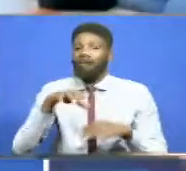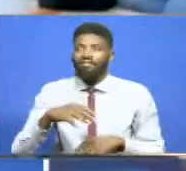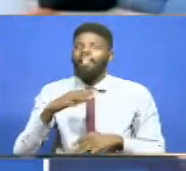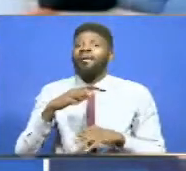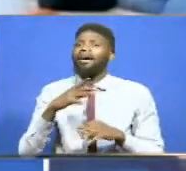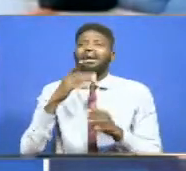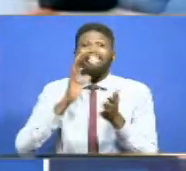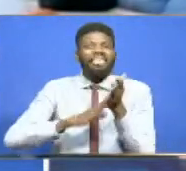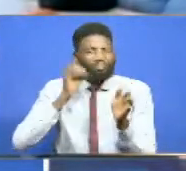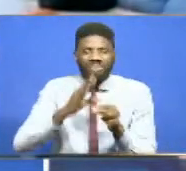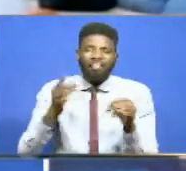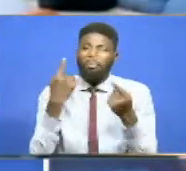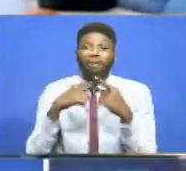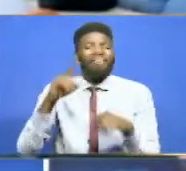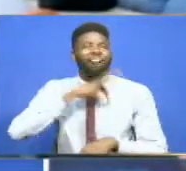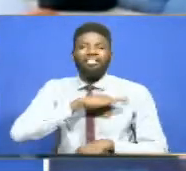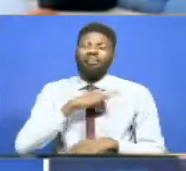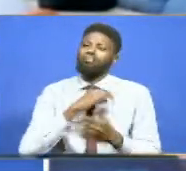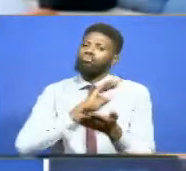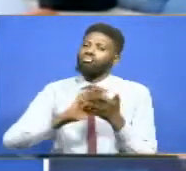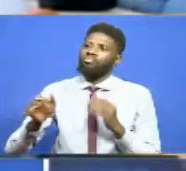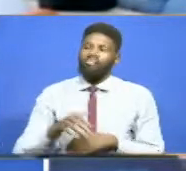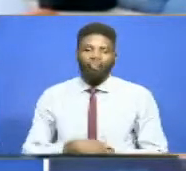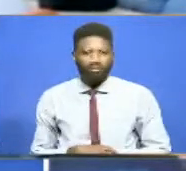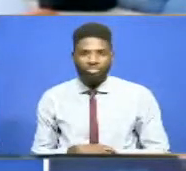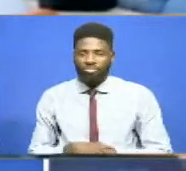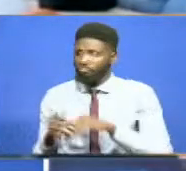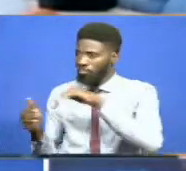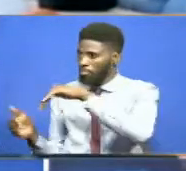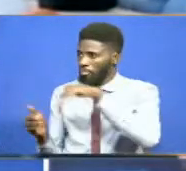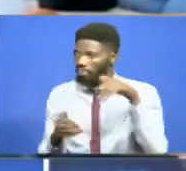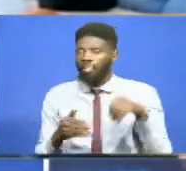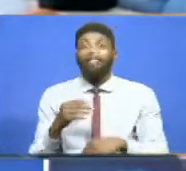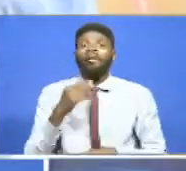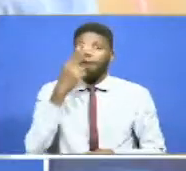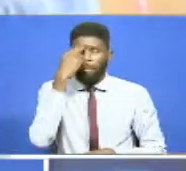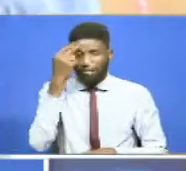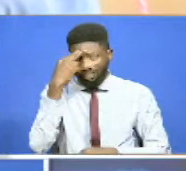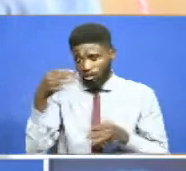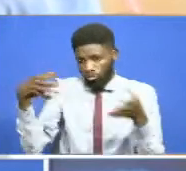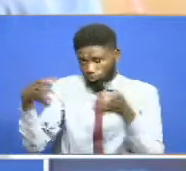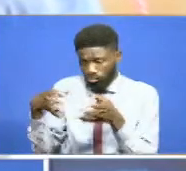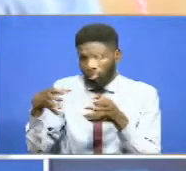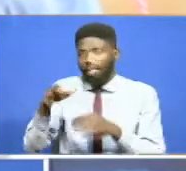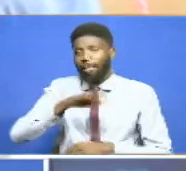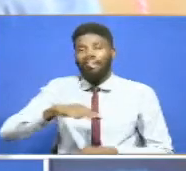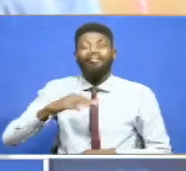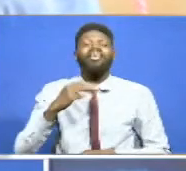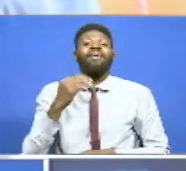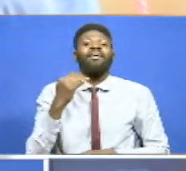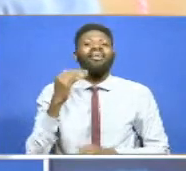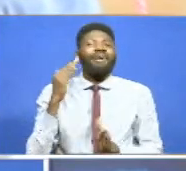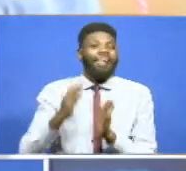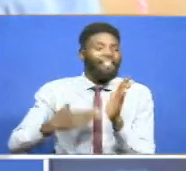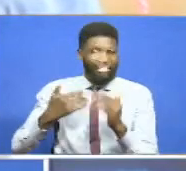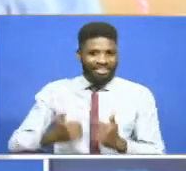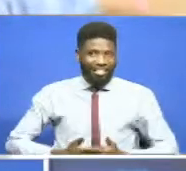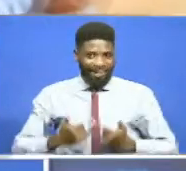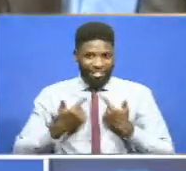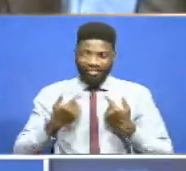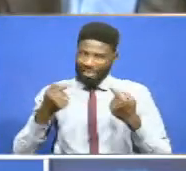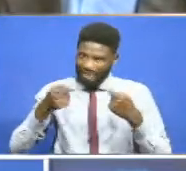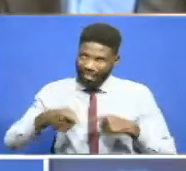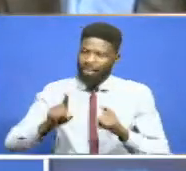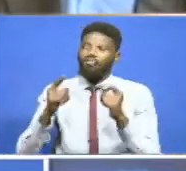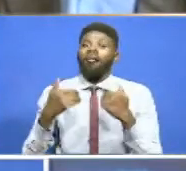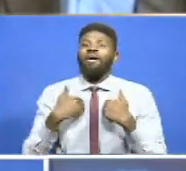faida. Wakati huo jamii ya Maasai inayoishi katika maeneo ya Kedong na Lapland uko Naivasha yaliyo na utajiri mkubwa wa kawi